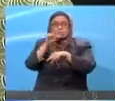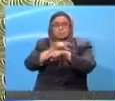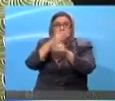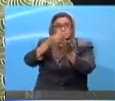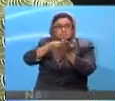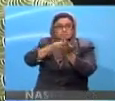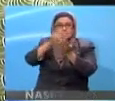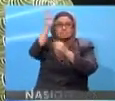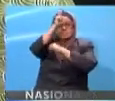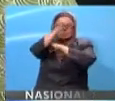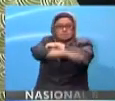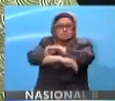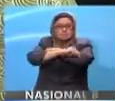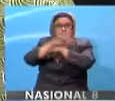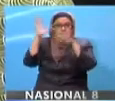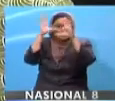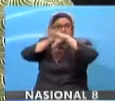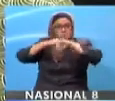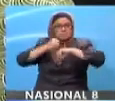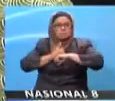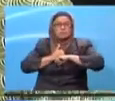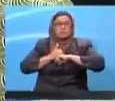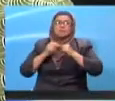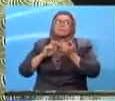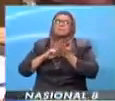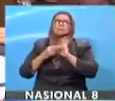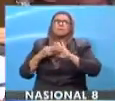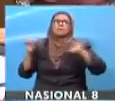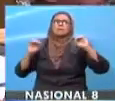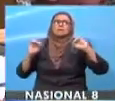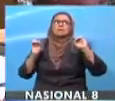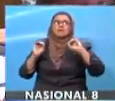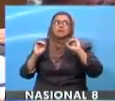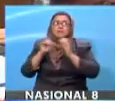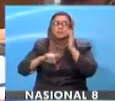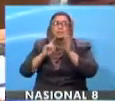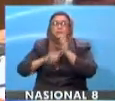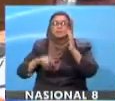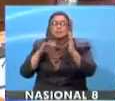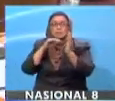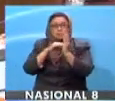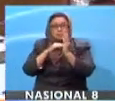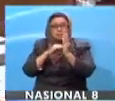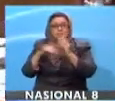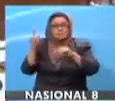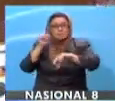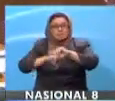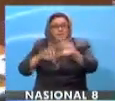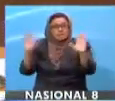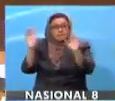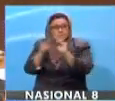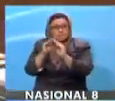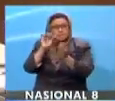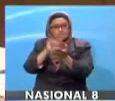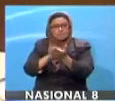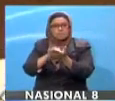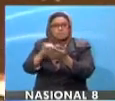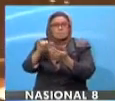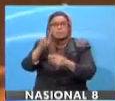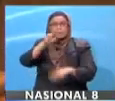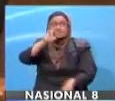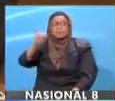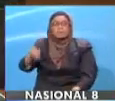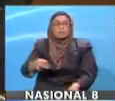negeri, maka kita tidak ada apa-apa halangan. Pada sidang media selepas mesyuarat tersebut, Khairi mengumumkan Perak